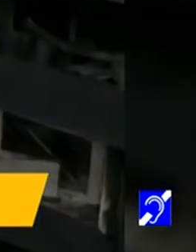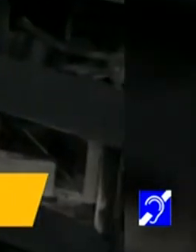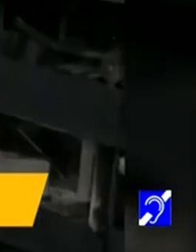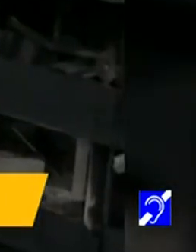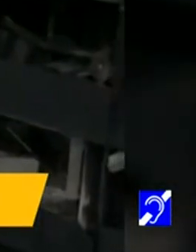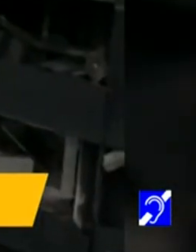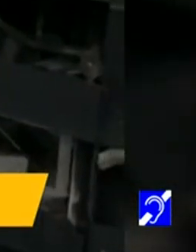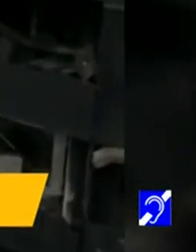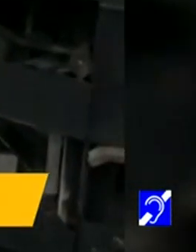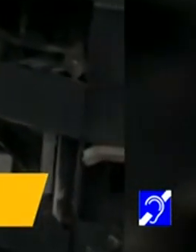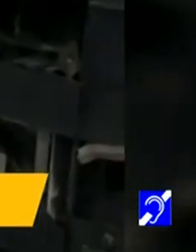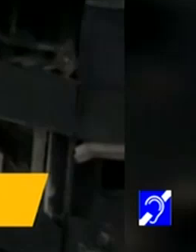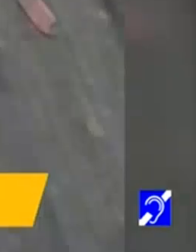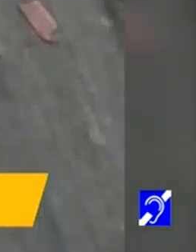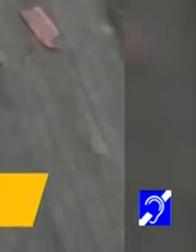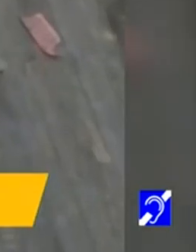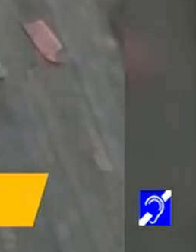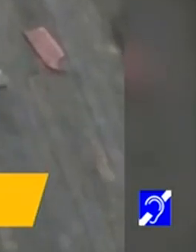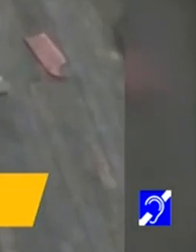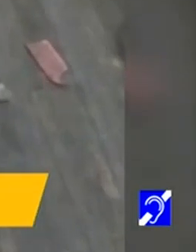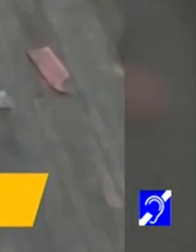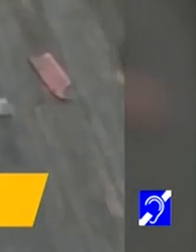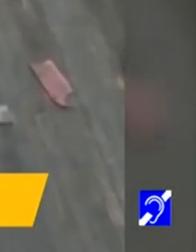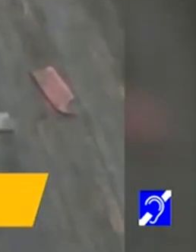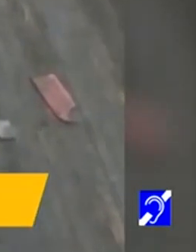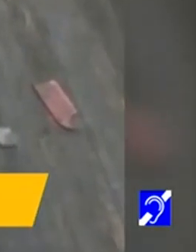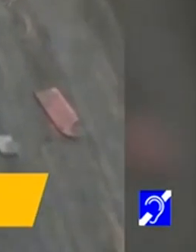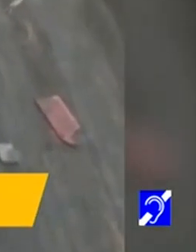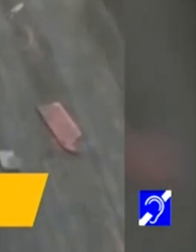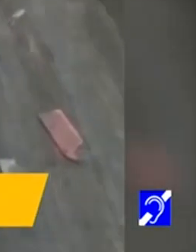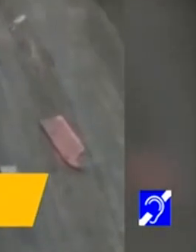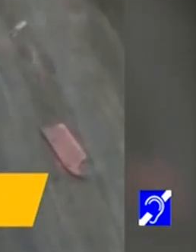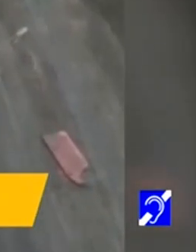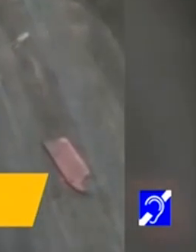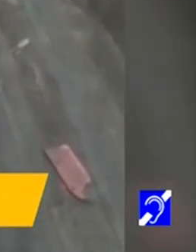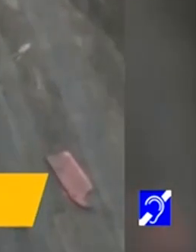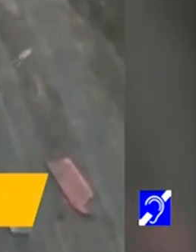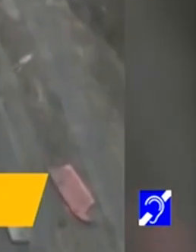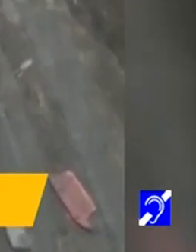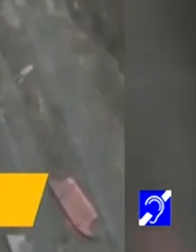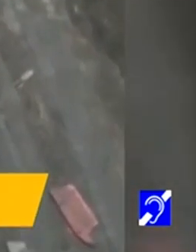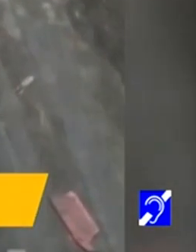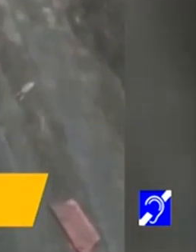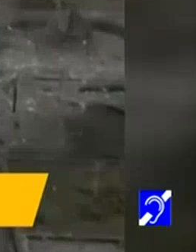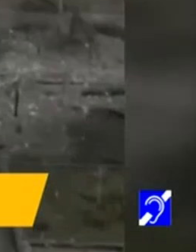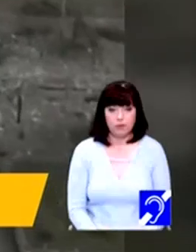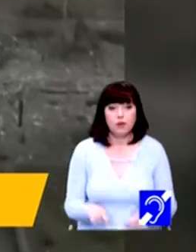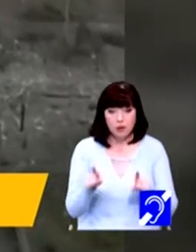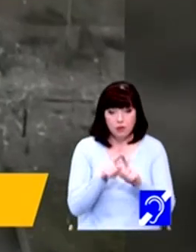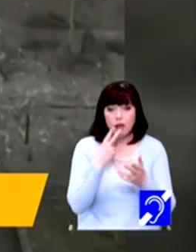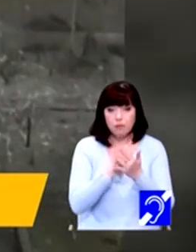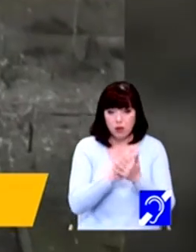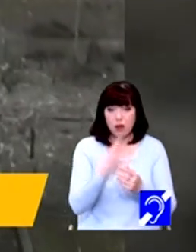A Așa arăta astăzi dimineață una dintre